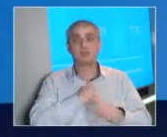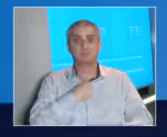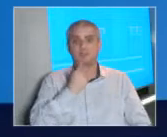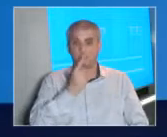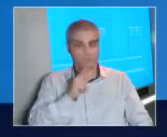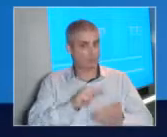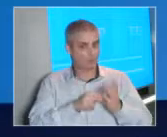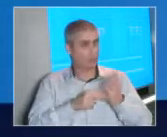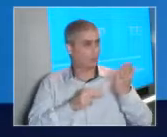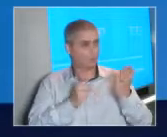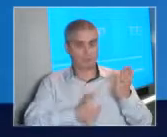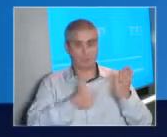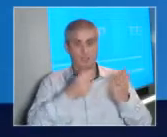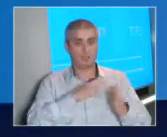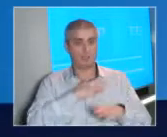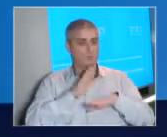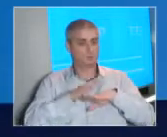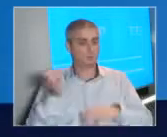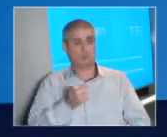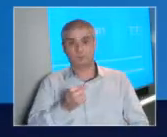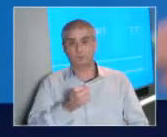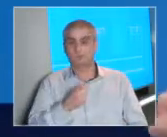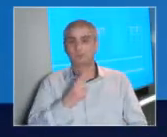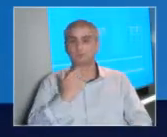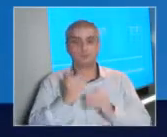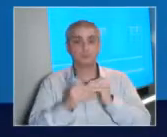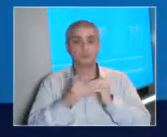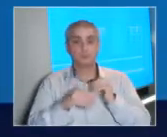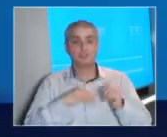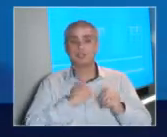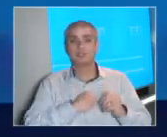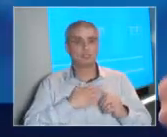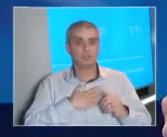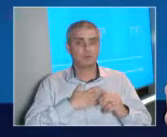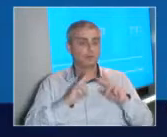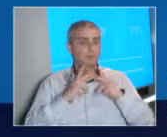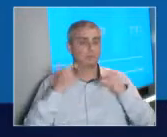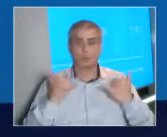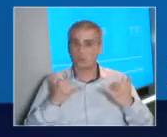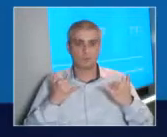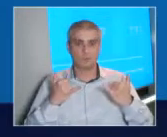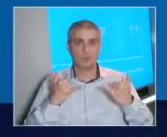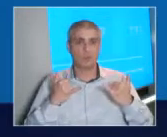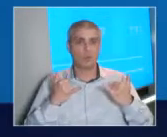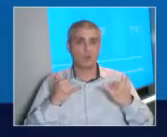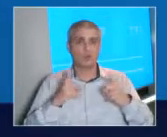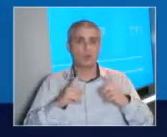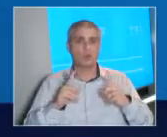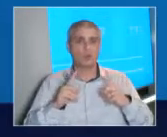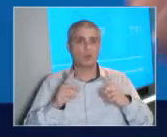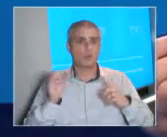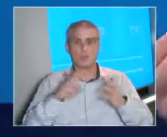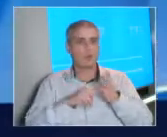אגיד, כי יש פה תוכנית למשל לשר הבריאות מקצועי של ישראל ביתנו, בסוף לצערנו, הציבור היום לא...